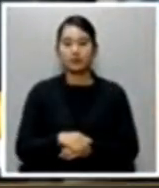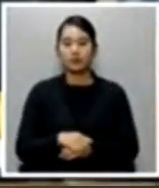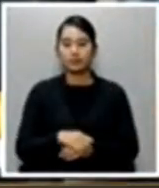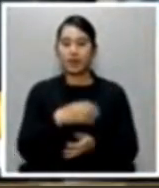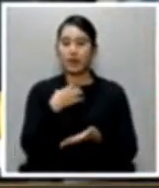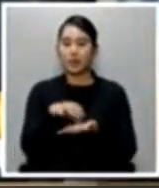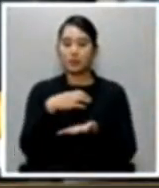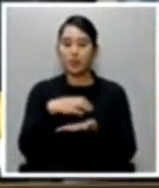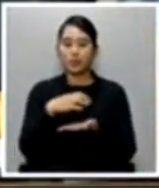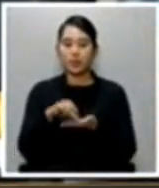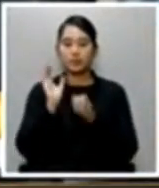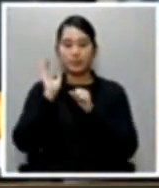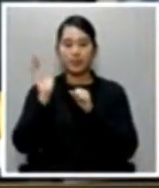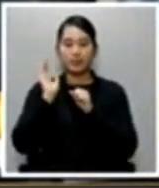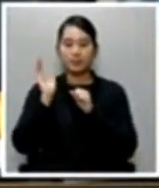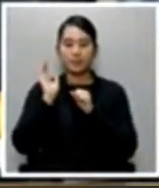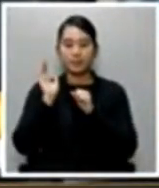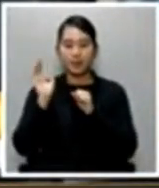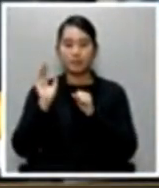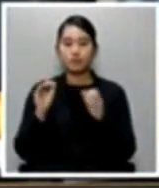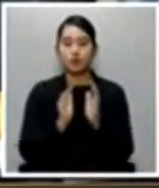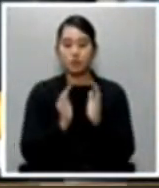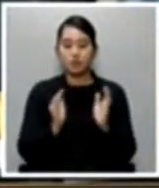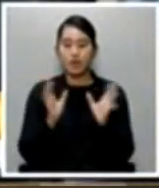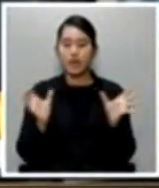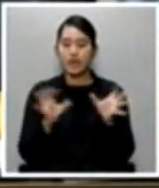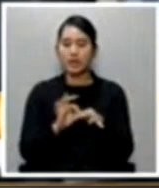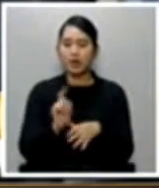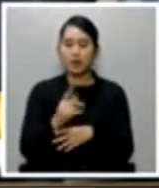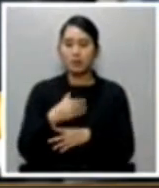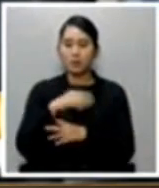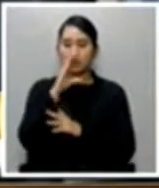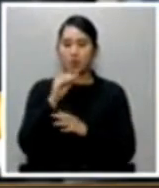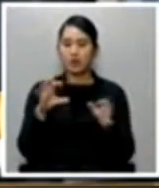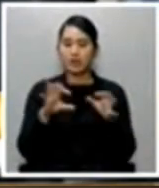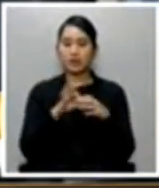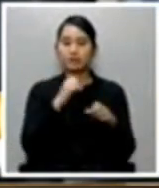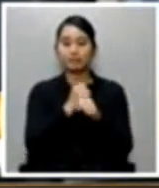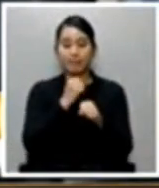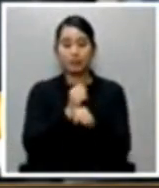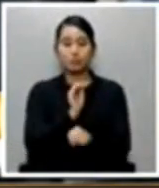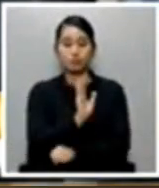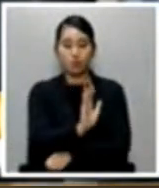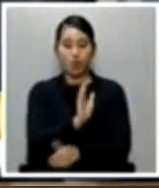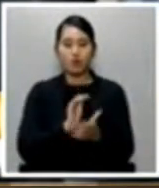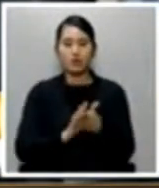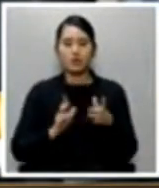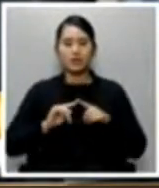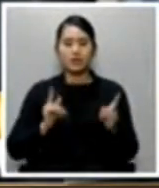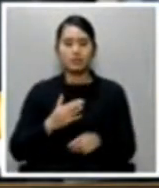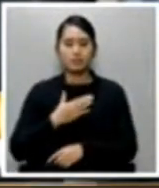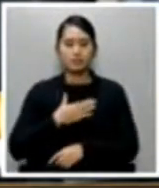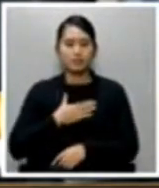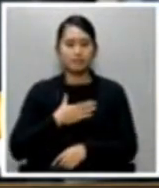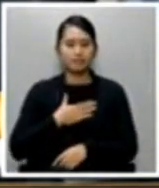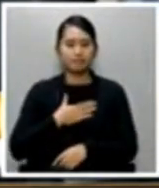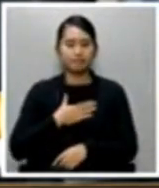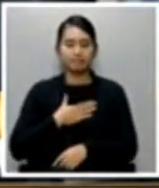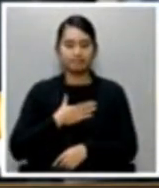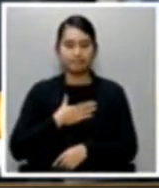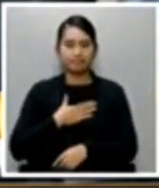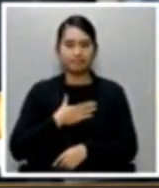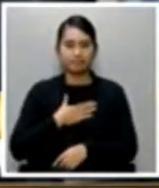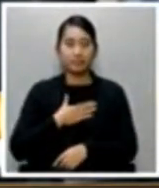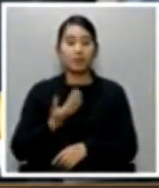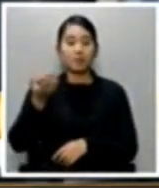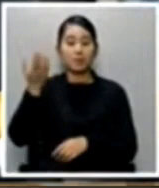ให้ข้อมูลกับสภาในเรื่องของการทำงานนะครับแต่เผอิญผมได้เ